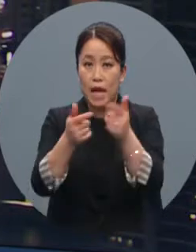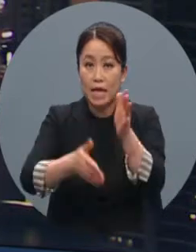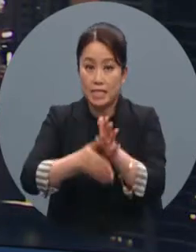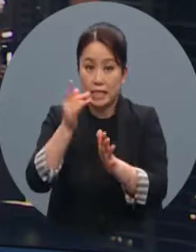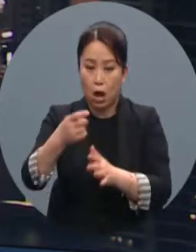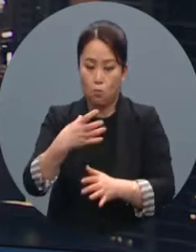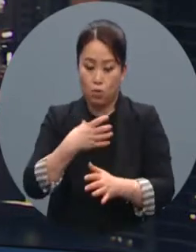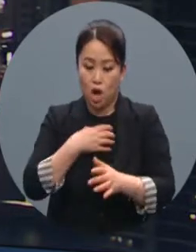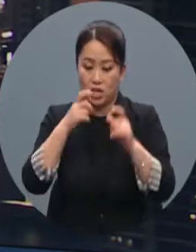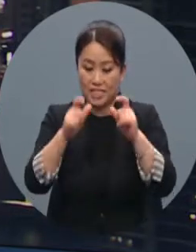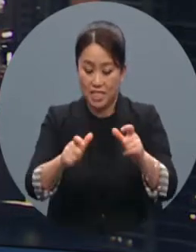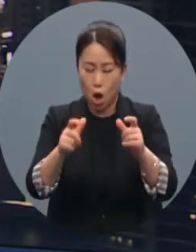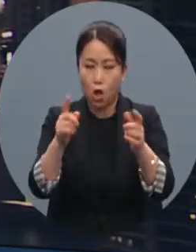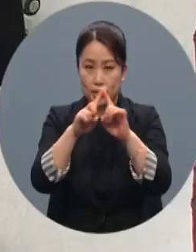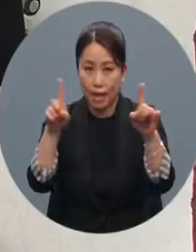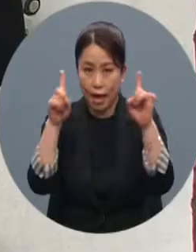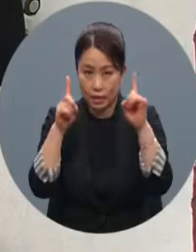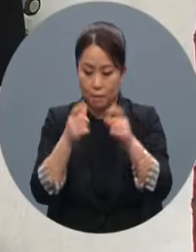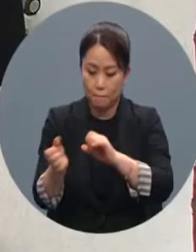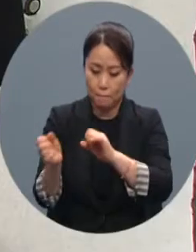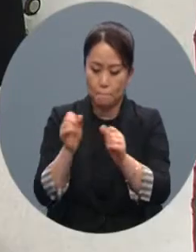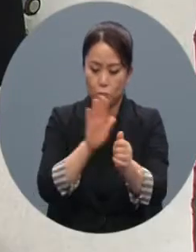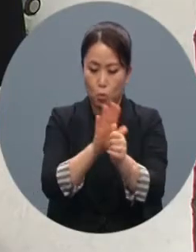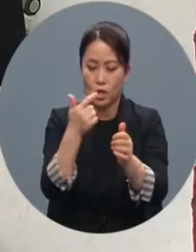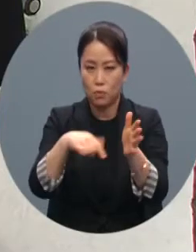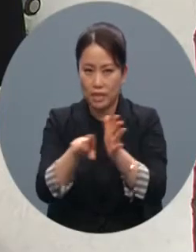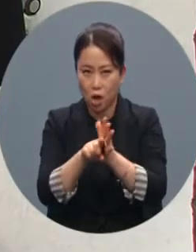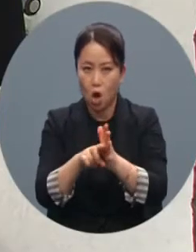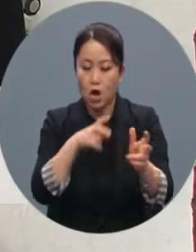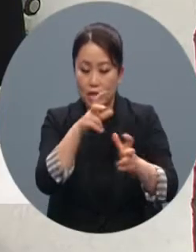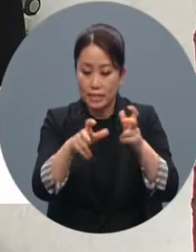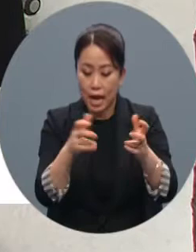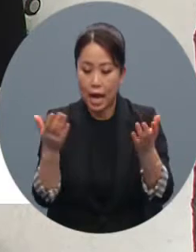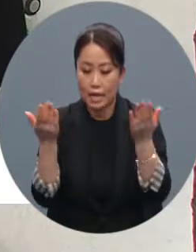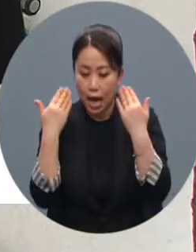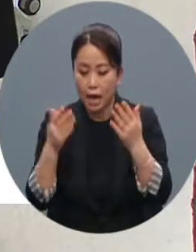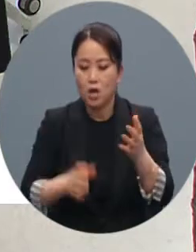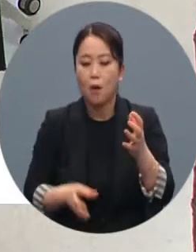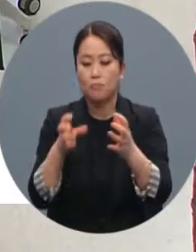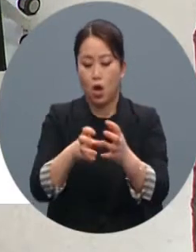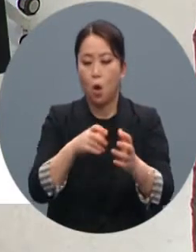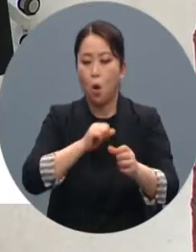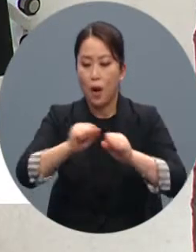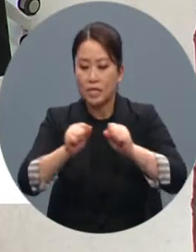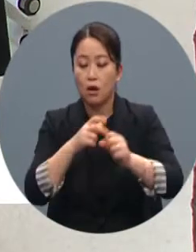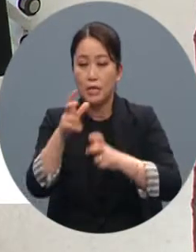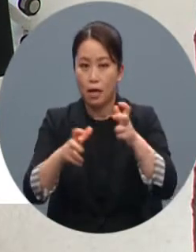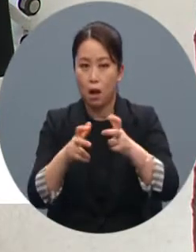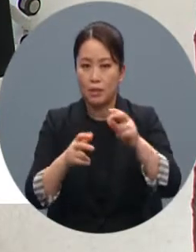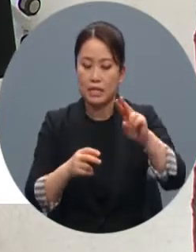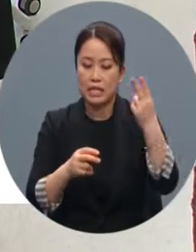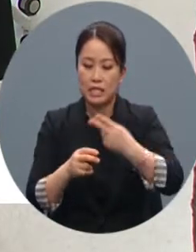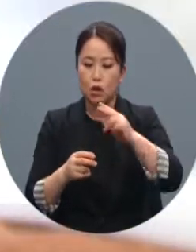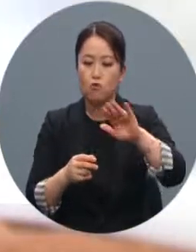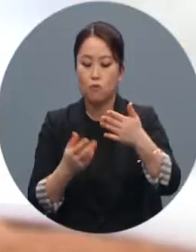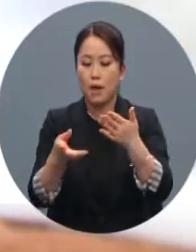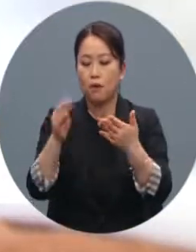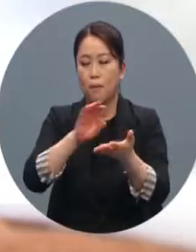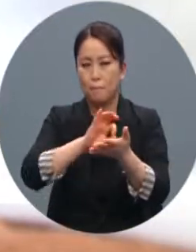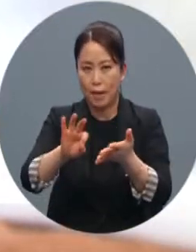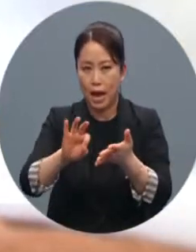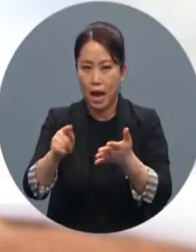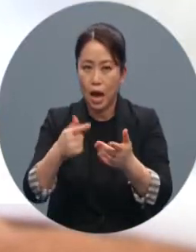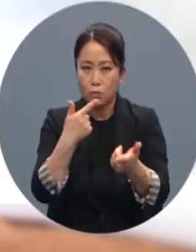부산시가 위기의 지역 대학을 살리기 위한 산학협력 활성화 사업에 2,900억 원을 투입합니다. 부산시는